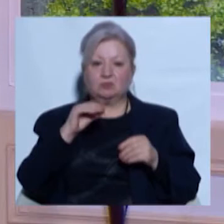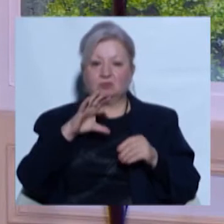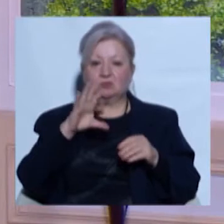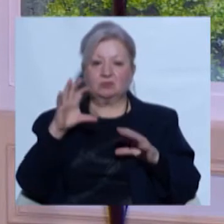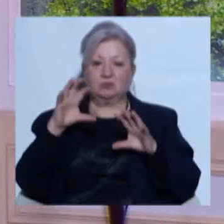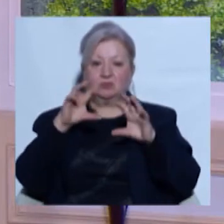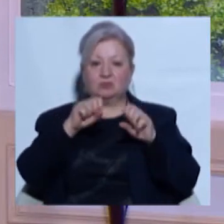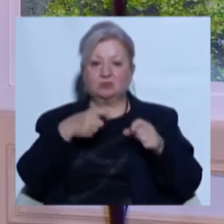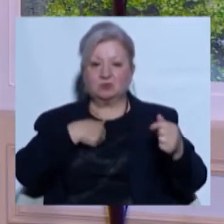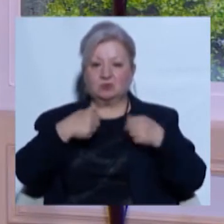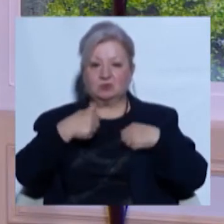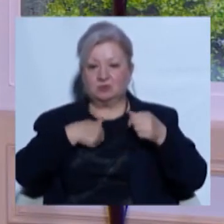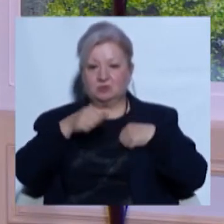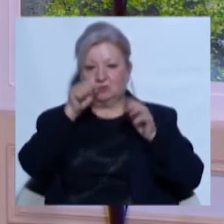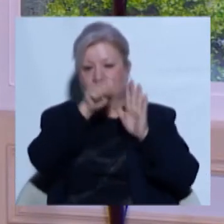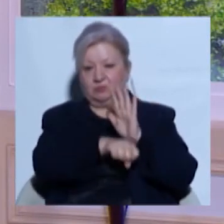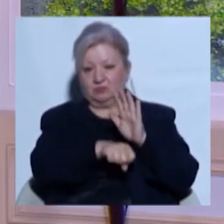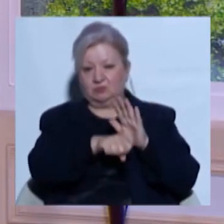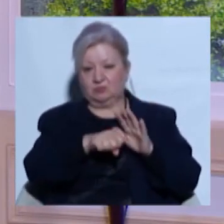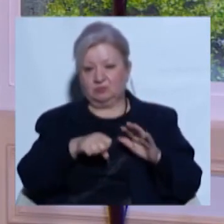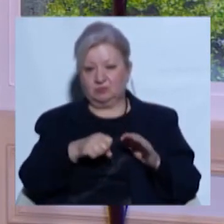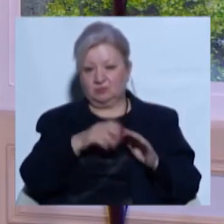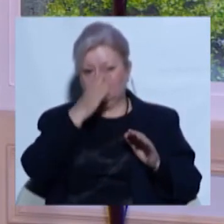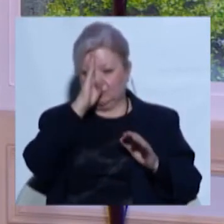ოკუპანტებმა წამებით მოკლეს.